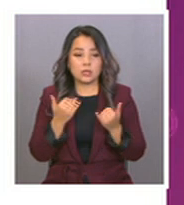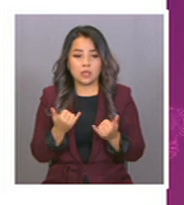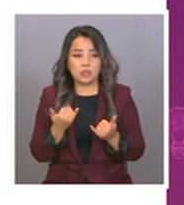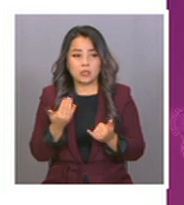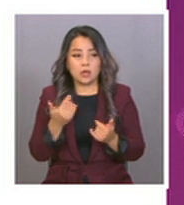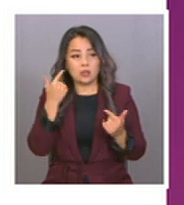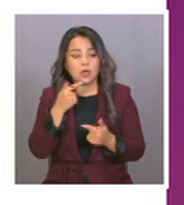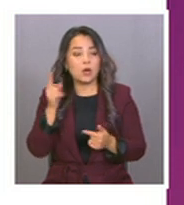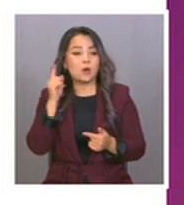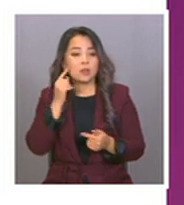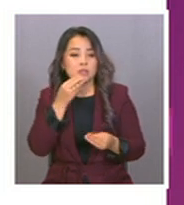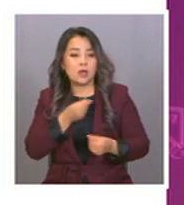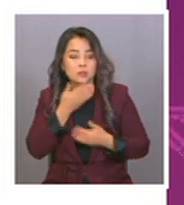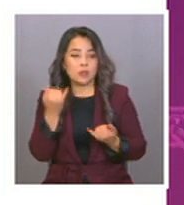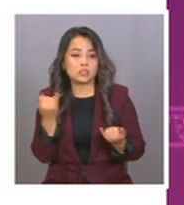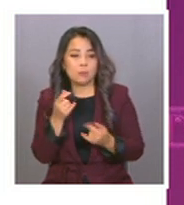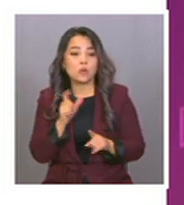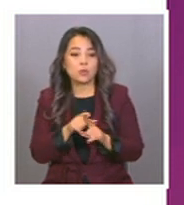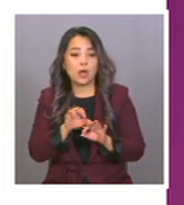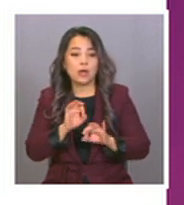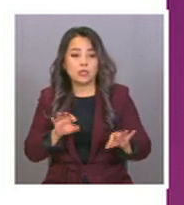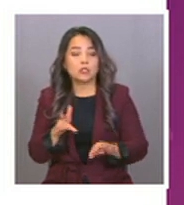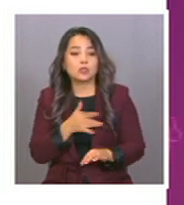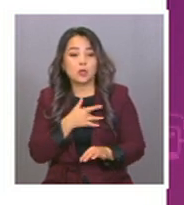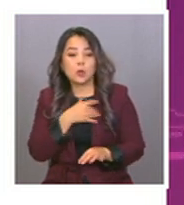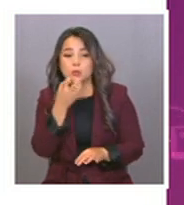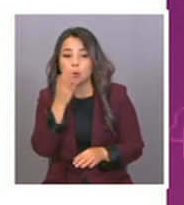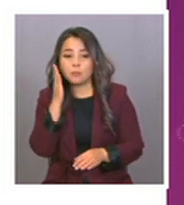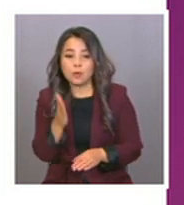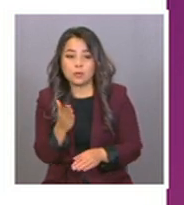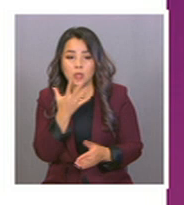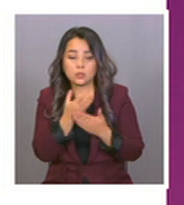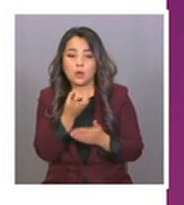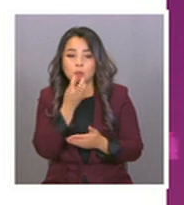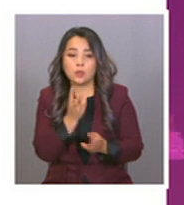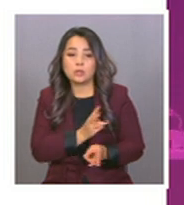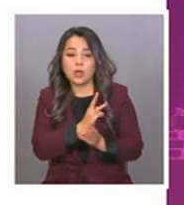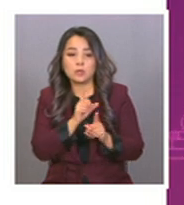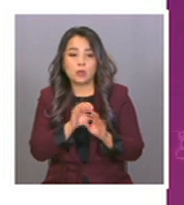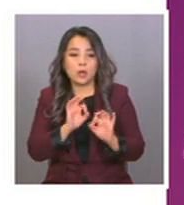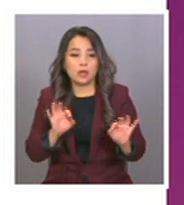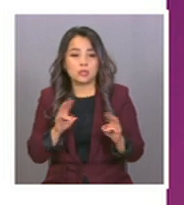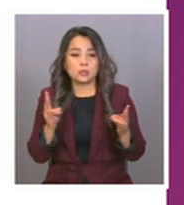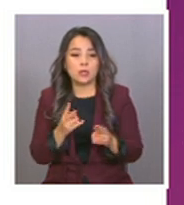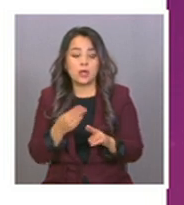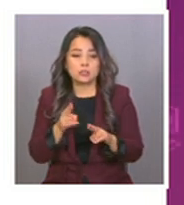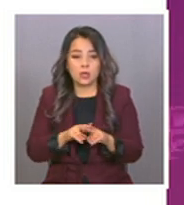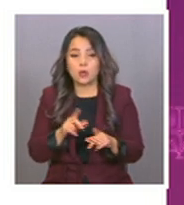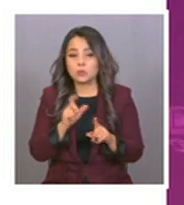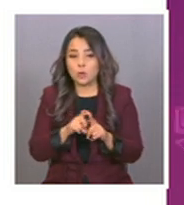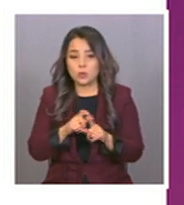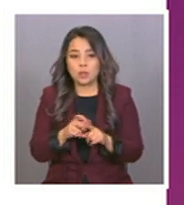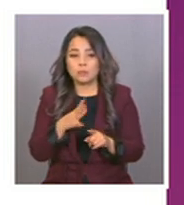құлаққа жағымсыз жаман сөз айтқанша, жүрекке жылуы бар отты сөз айт. Мұнда сөз құдіреті туралы айтылып